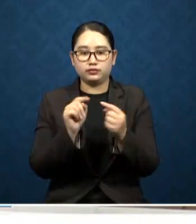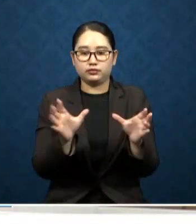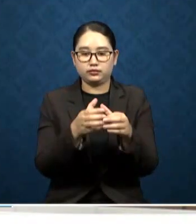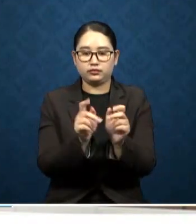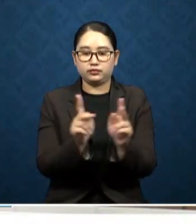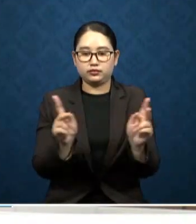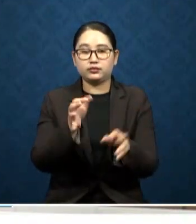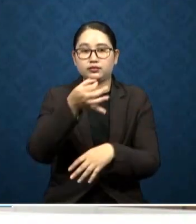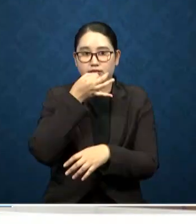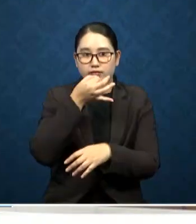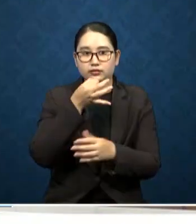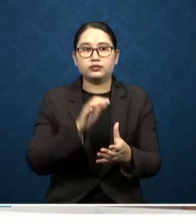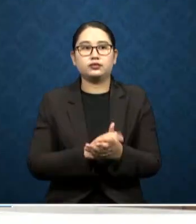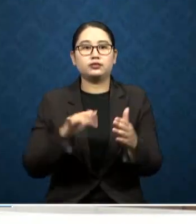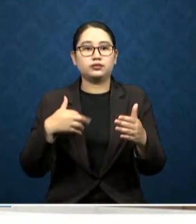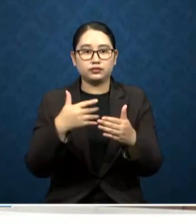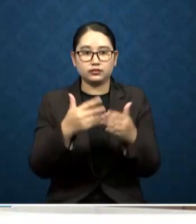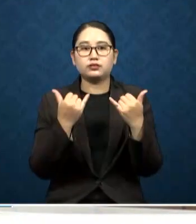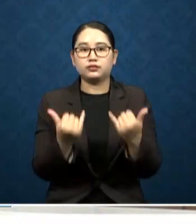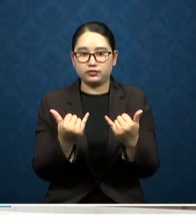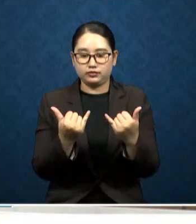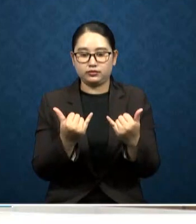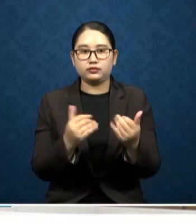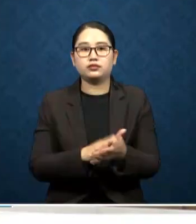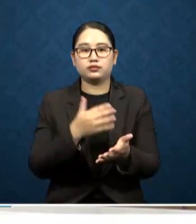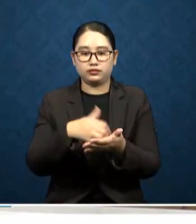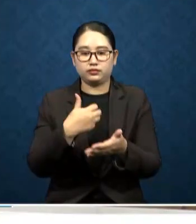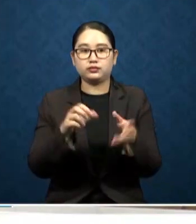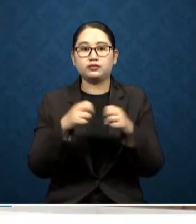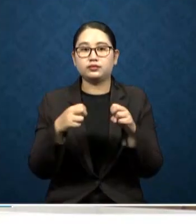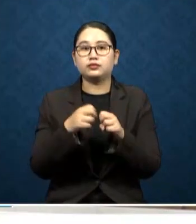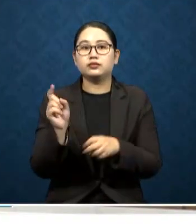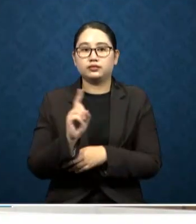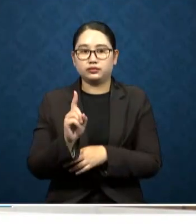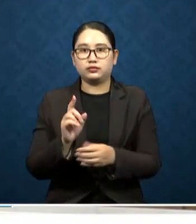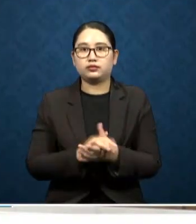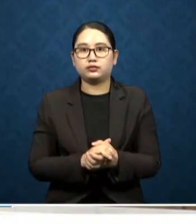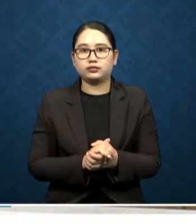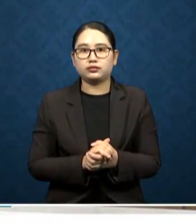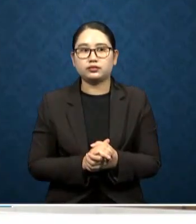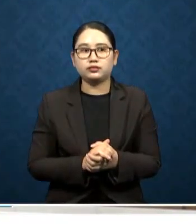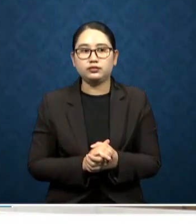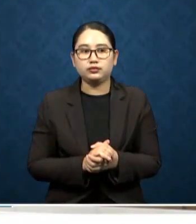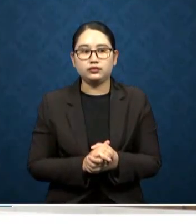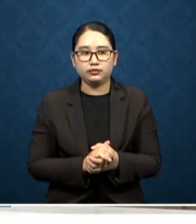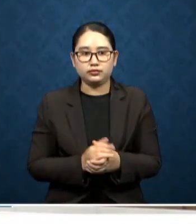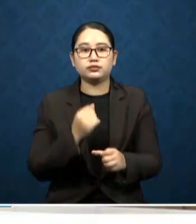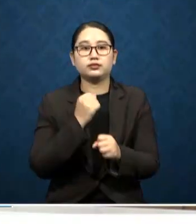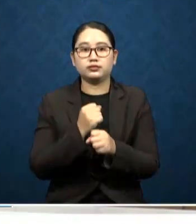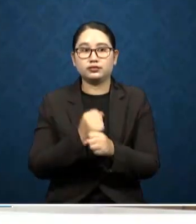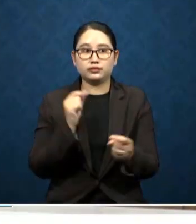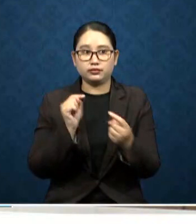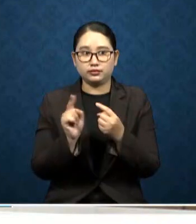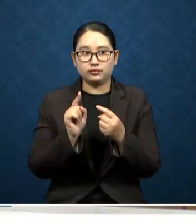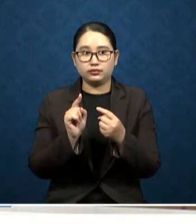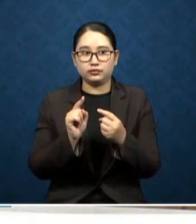กรรมการอาชีวศึกษาจนถึงปัจจุบันประเด็นปัญหาก็คือท่านประธานครับแทนที่จะสร้างให้เกิด